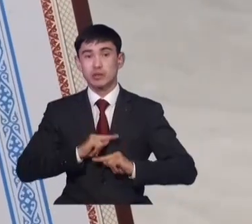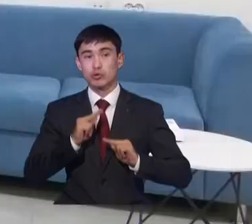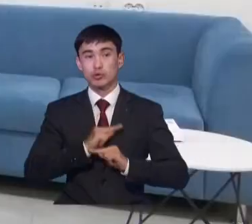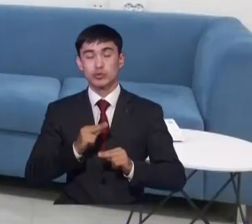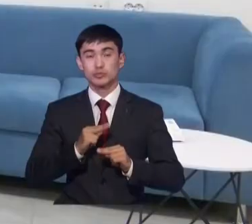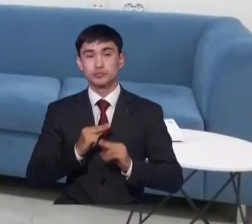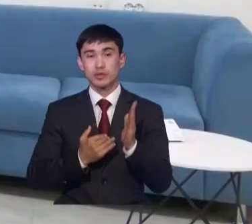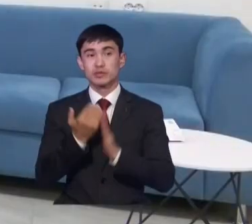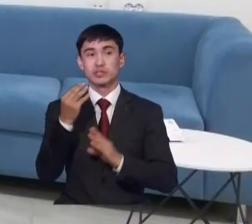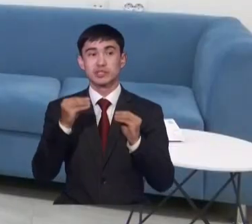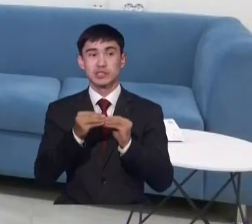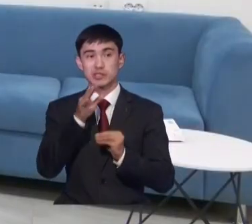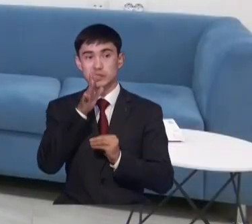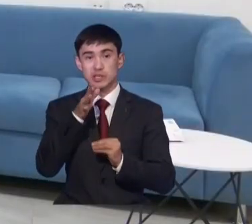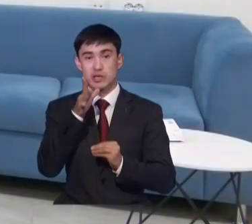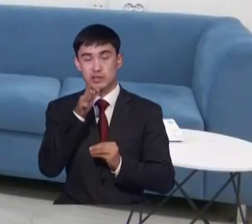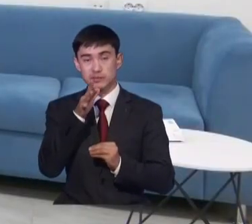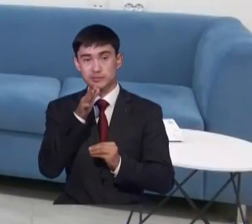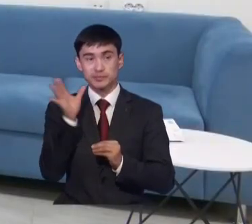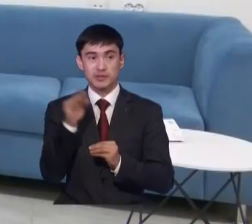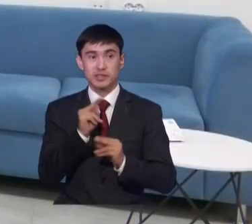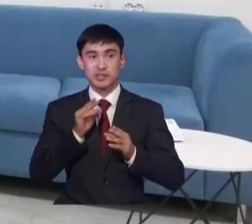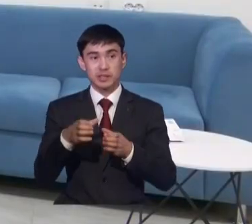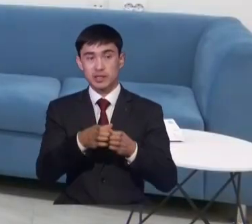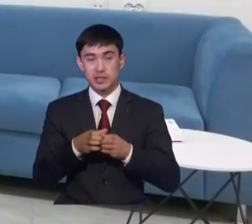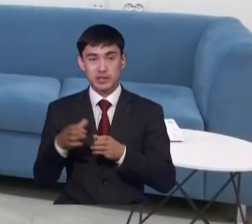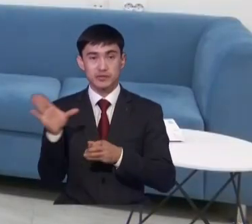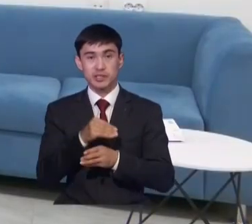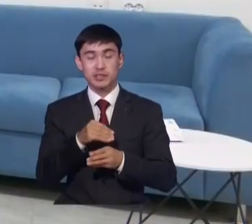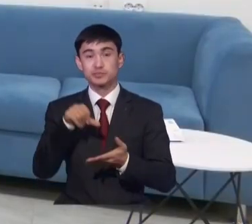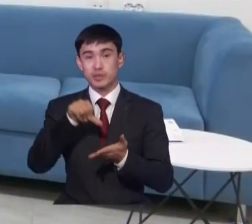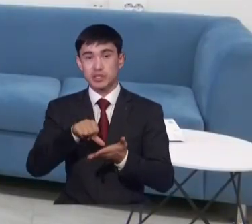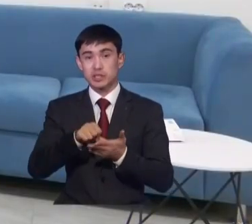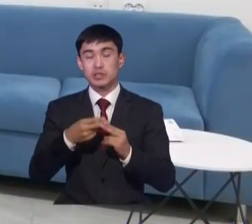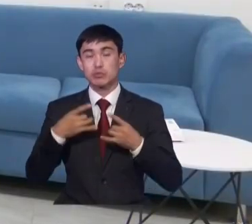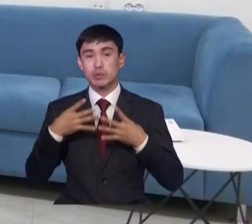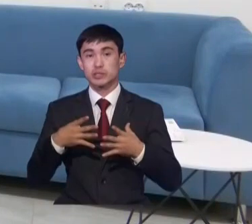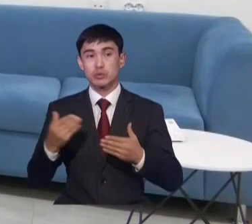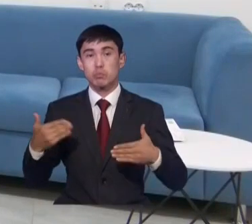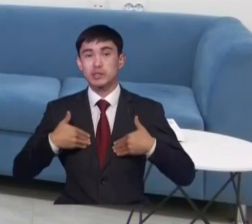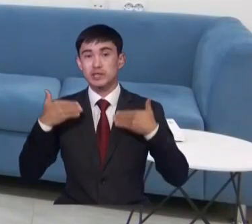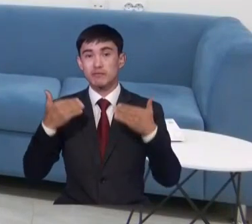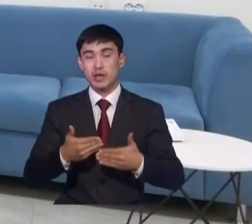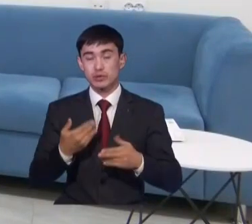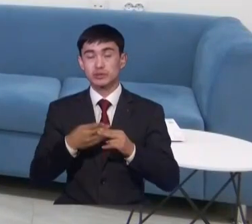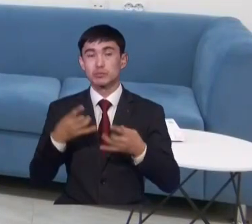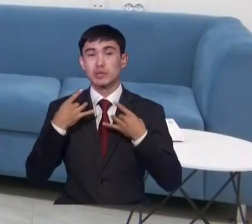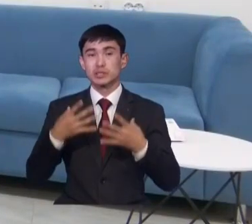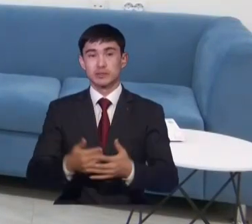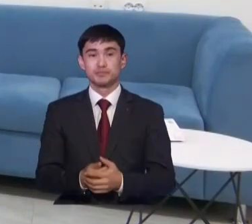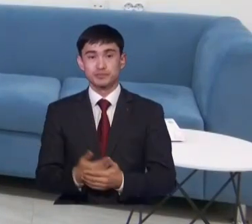уже свыше 10 лет. Всех своих коллег, всех причастных к этому празднику я поздравляю с этим